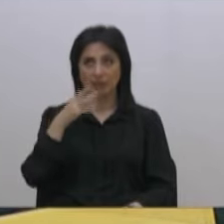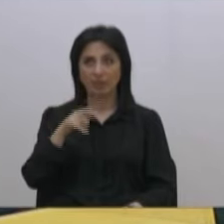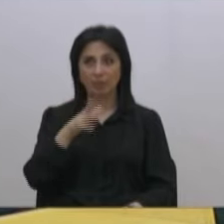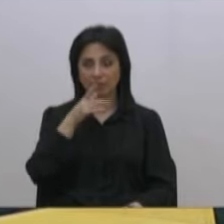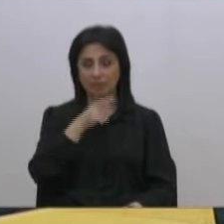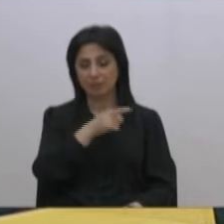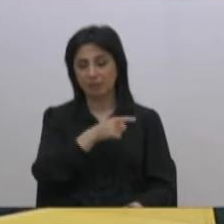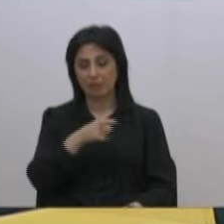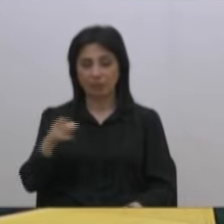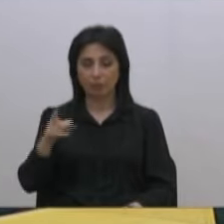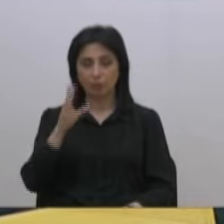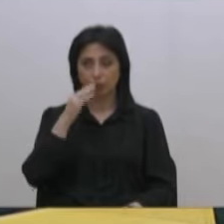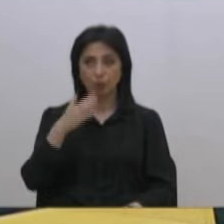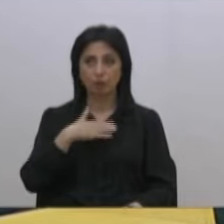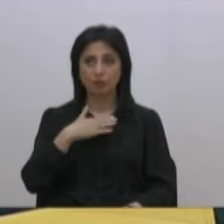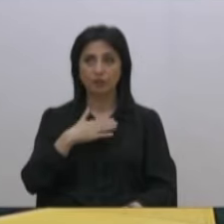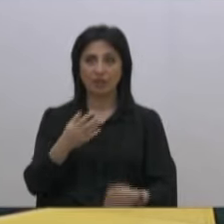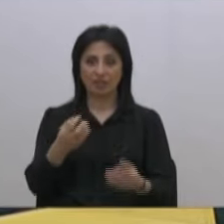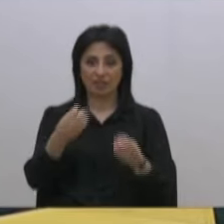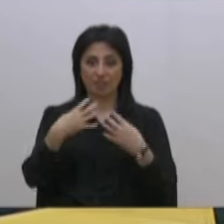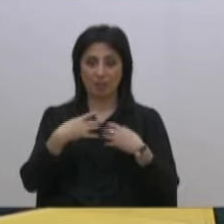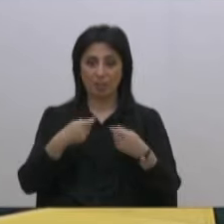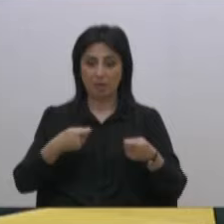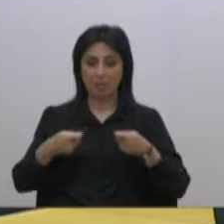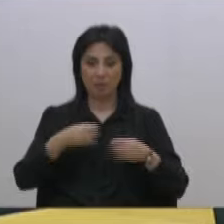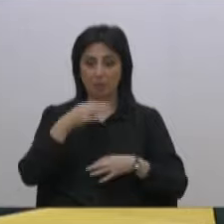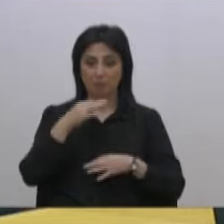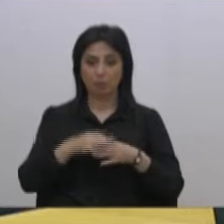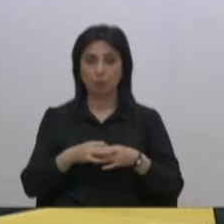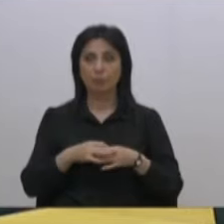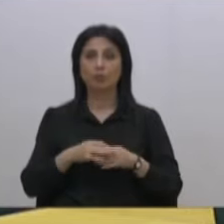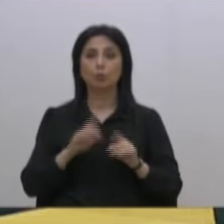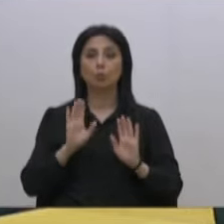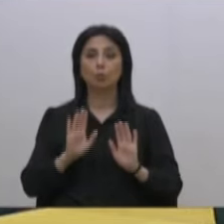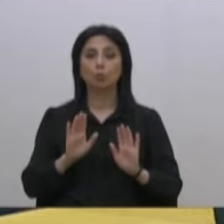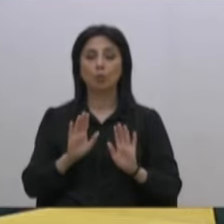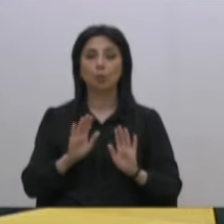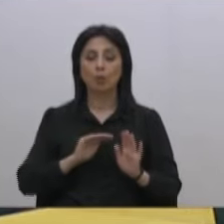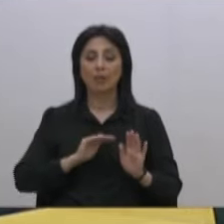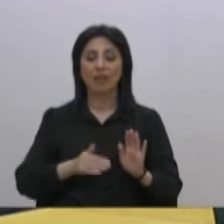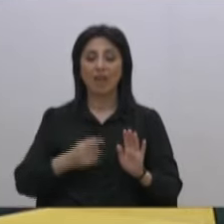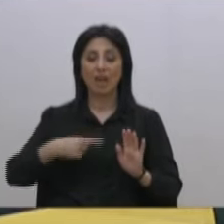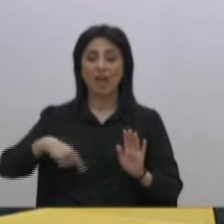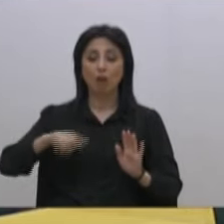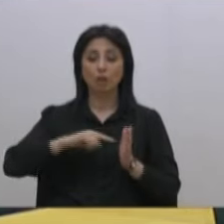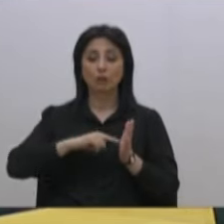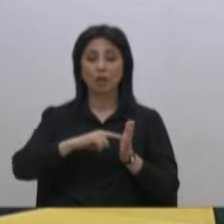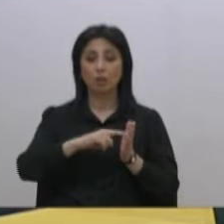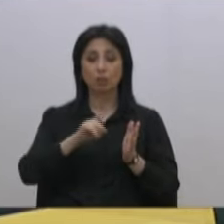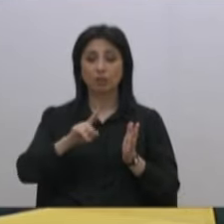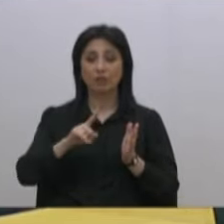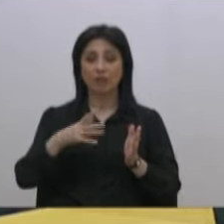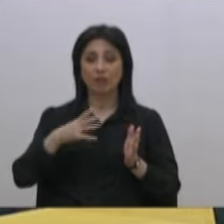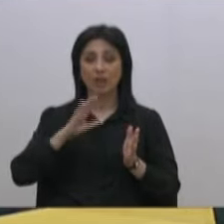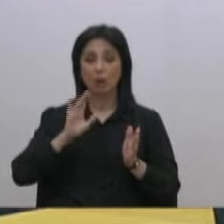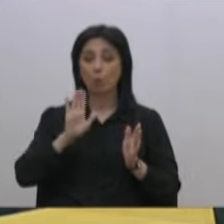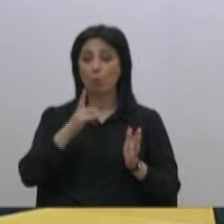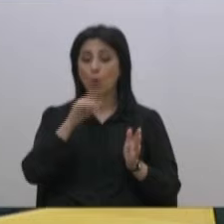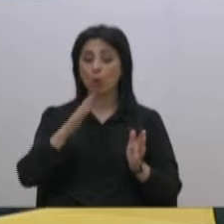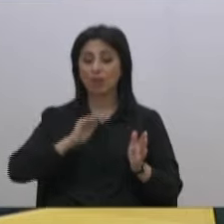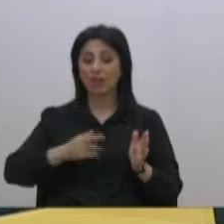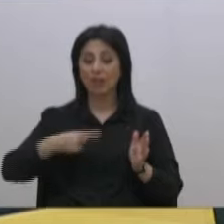ამ წლების განმავლობაში, როცა ჩვენ გვაბარია ქვეყნის მართვაზე პასუხისმგებლობა, მხოლოდ კერძო სექტორში ხასუსვა, მხოლოდ კერძო